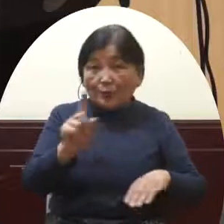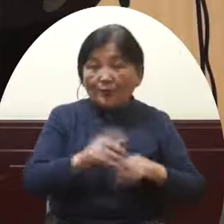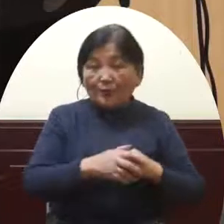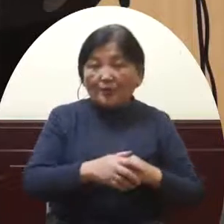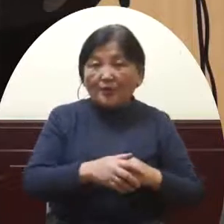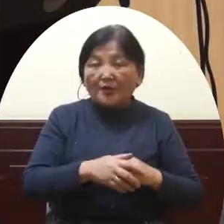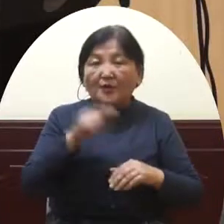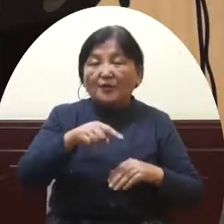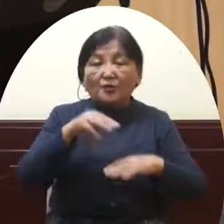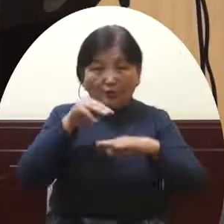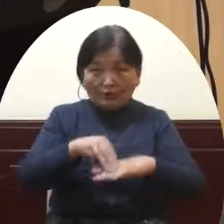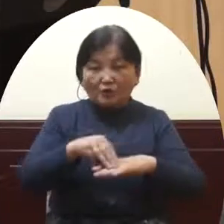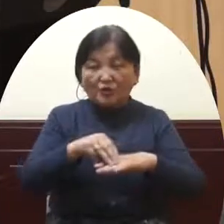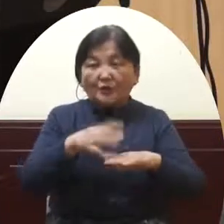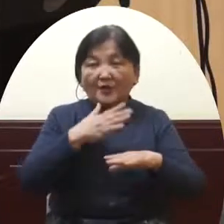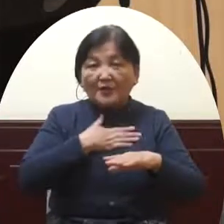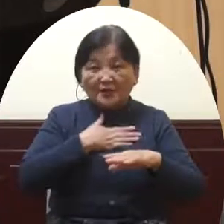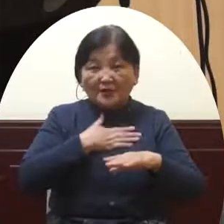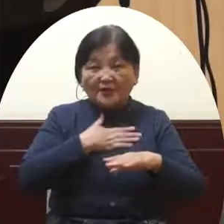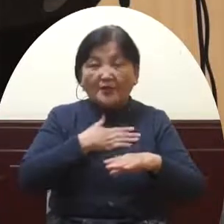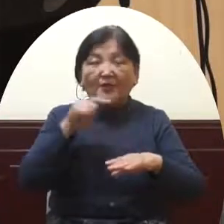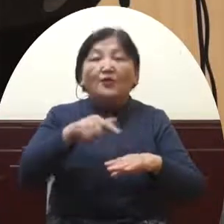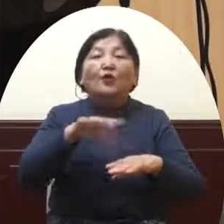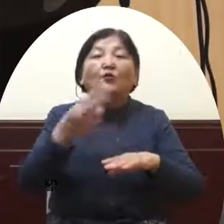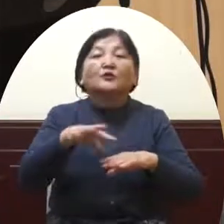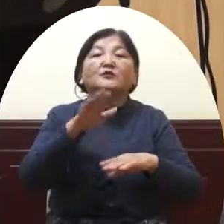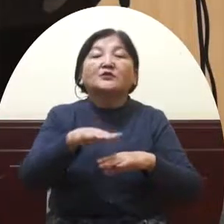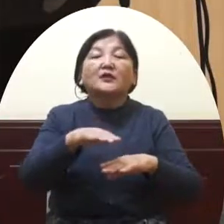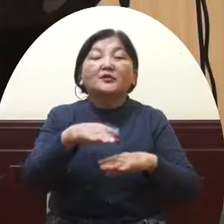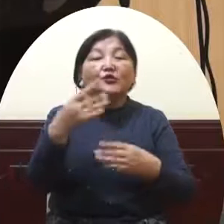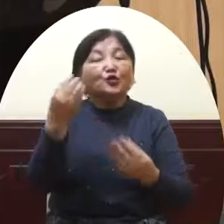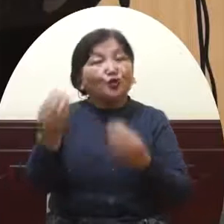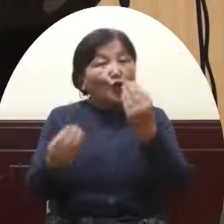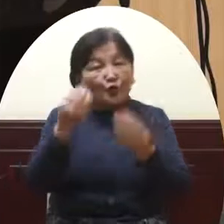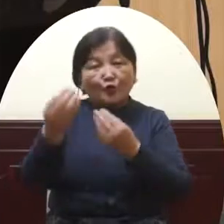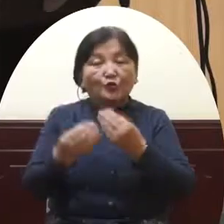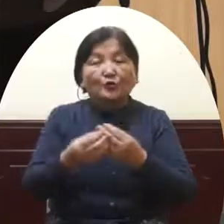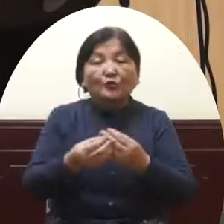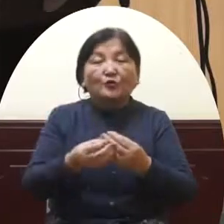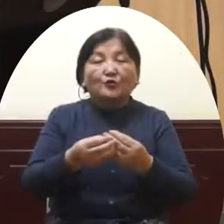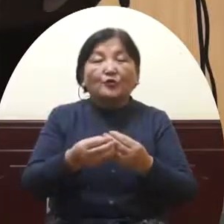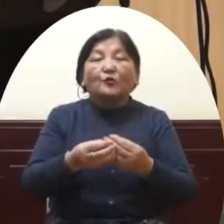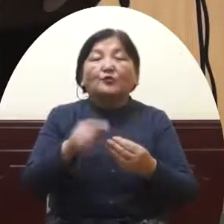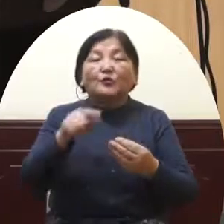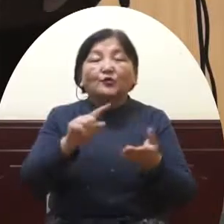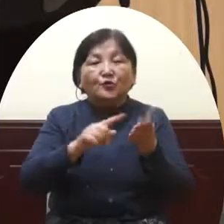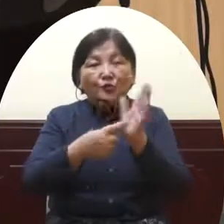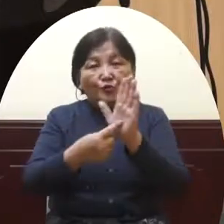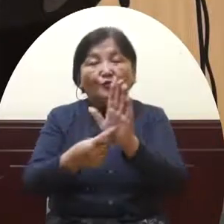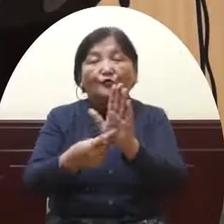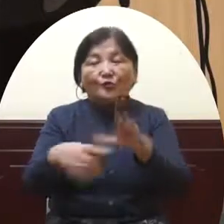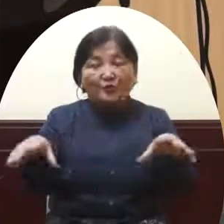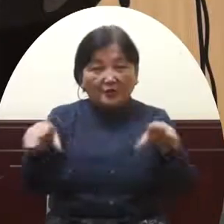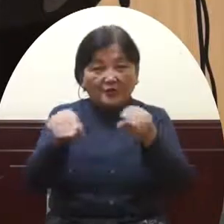Хэрвээ бид нар энийг устгах юм бол энэ орон зай дээр чинь тоглох субъект тий сонирхлыг хэрэгжүүлэх төлөөлөх